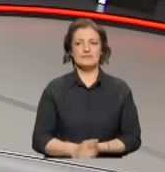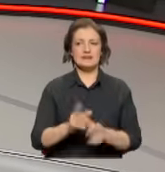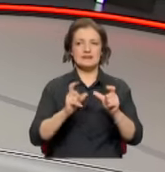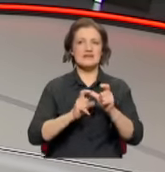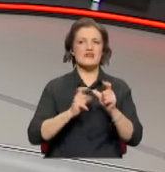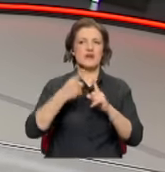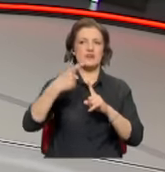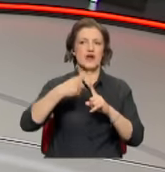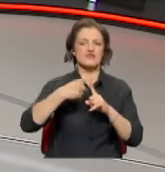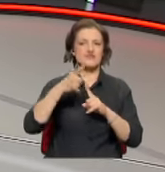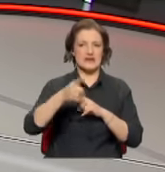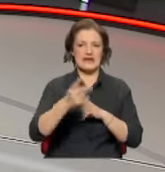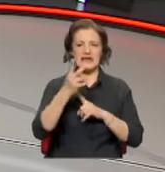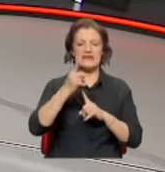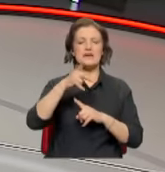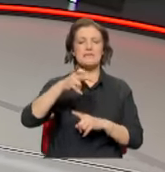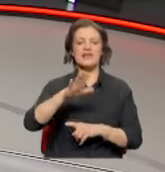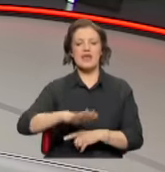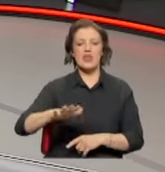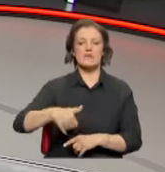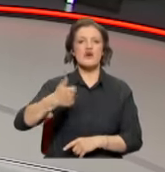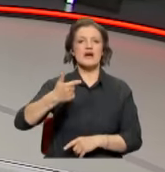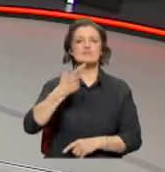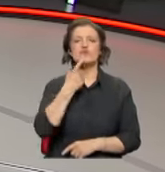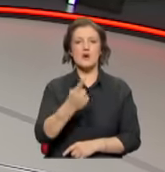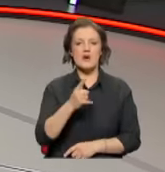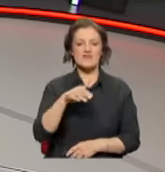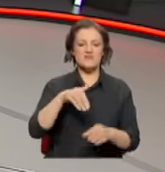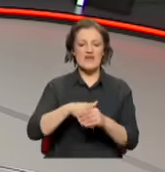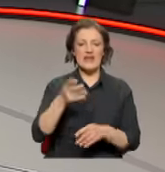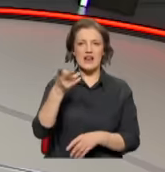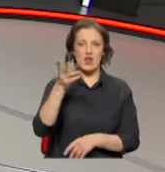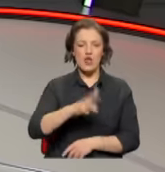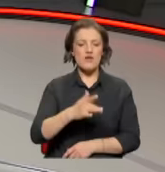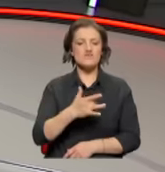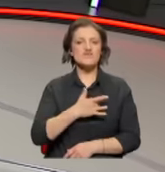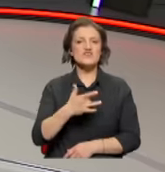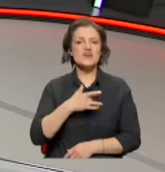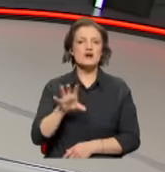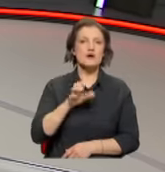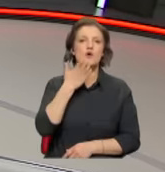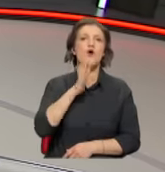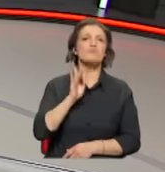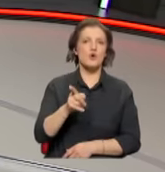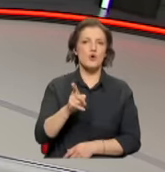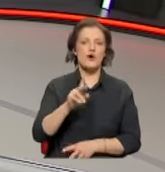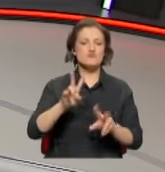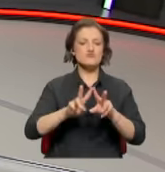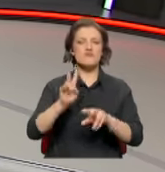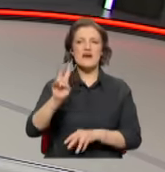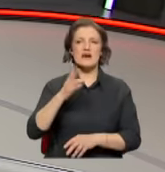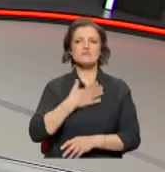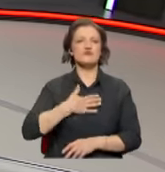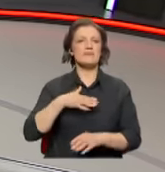Selcan Taşçı Hamşoğlu, İYİ Parti Genel Başkan Yardımcısı diyor ki, vekil öldü, hiç mi vicdanınız sızlamadı? Mustafa Varank, AK Parti